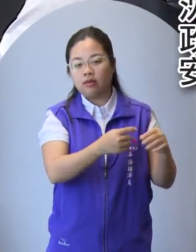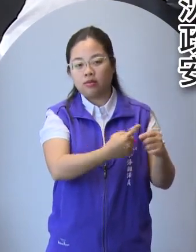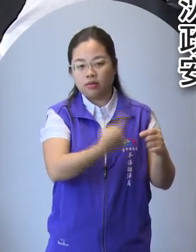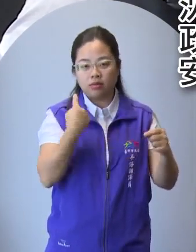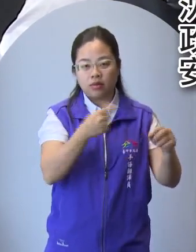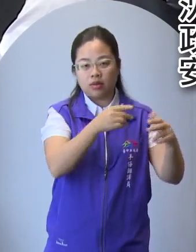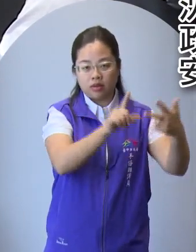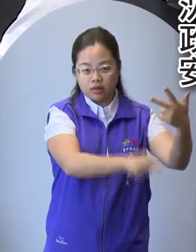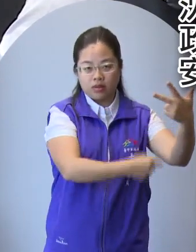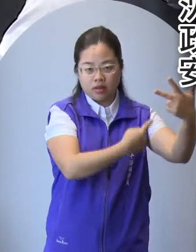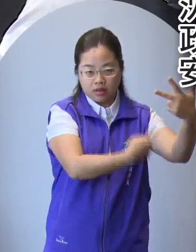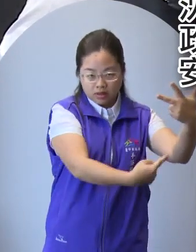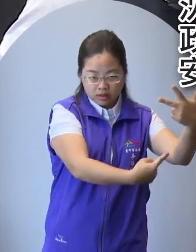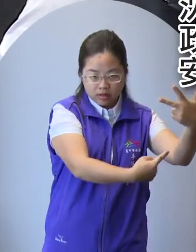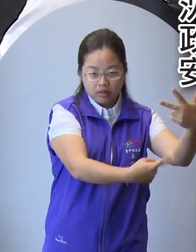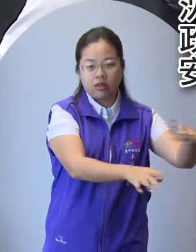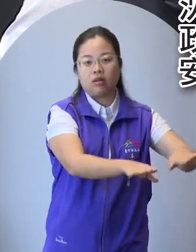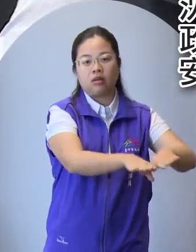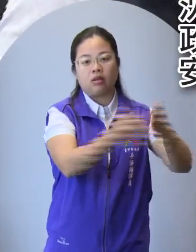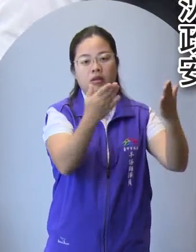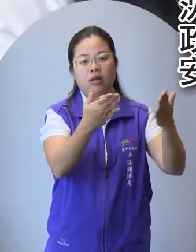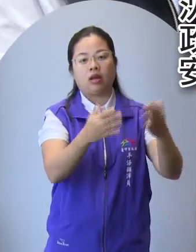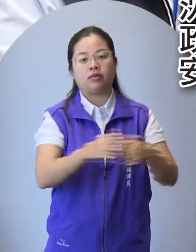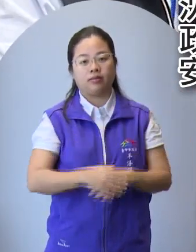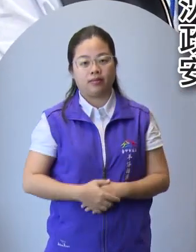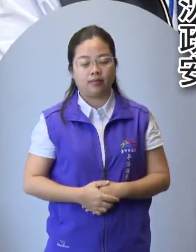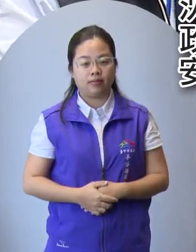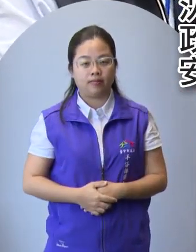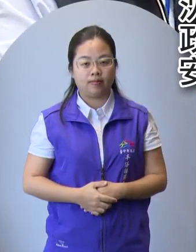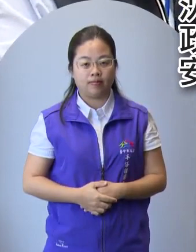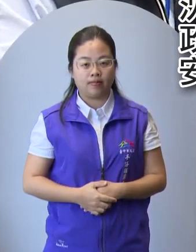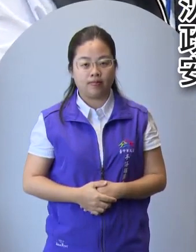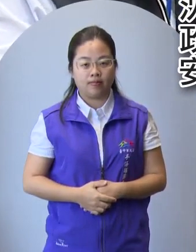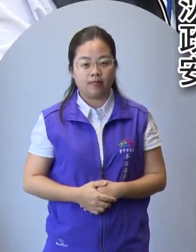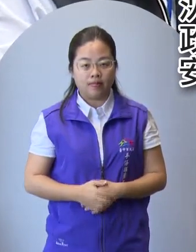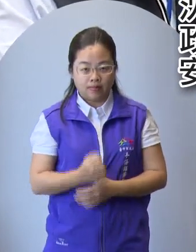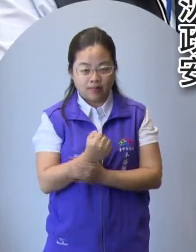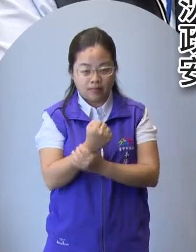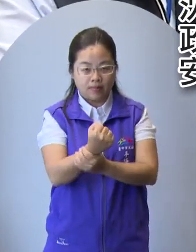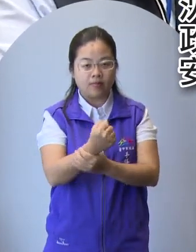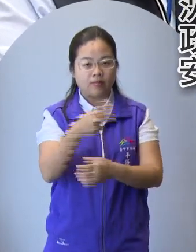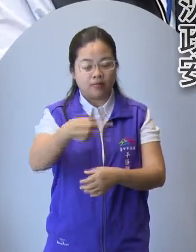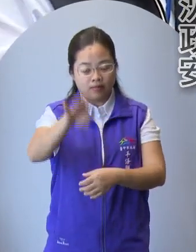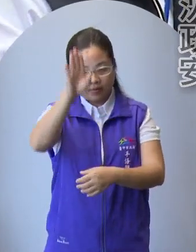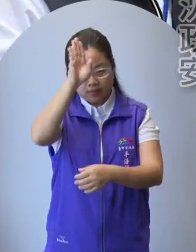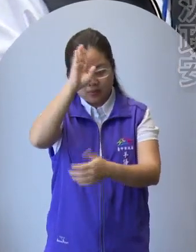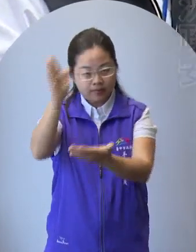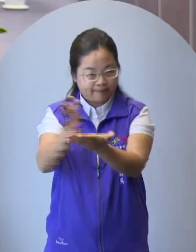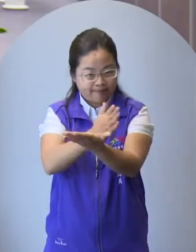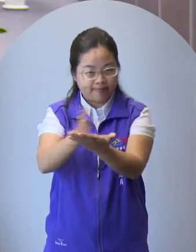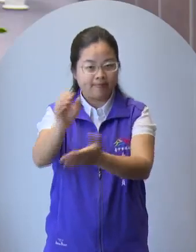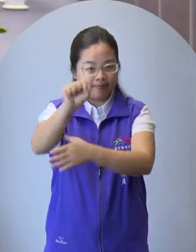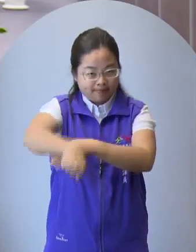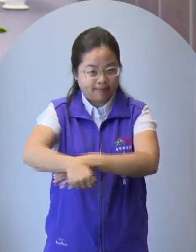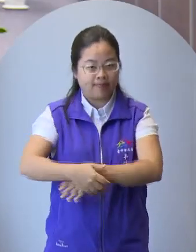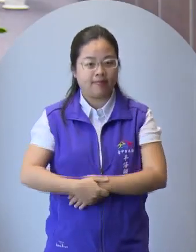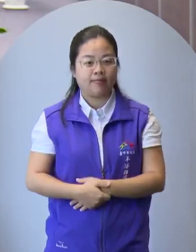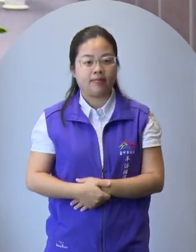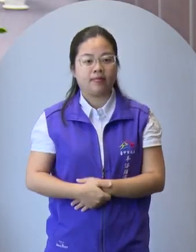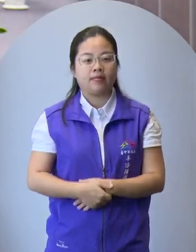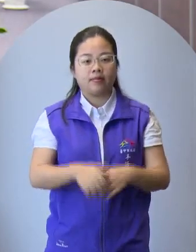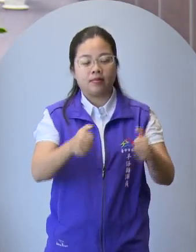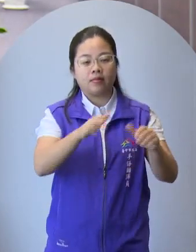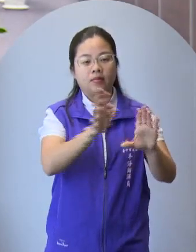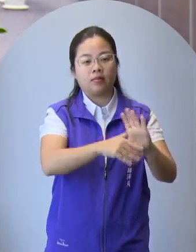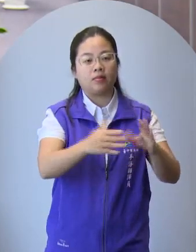的7月1日开始实施。以上进行支持，也恭请审议。 好，我们谢谢税务局